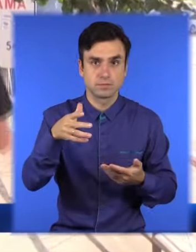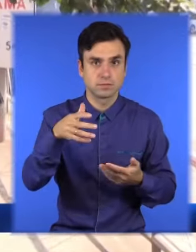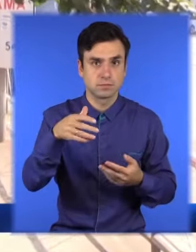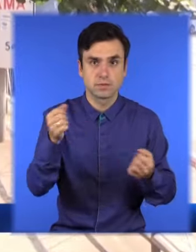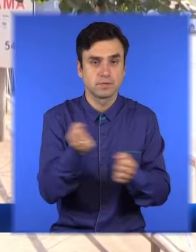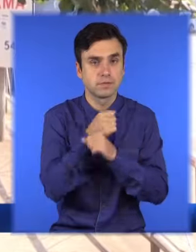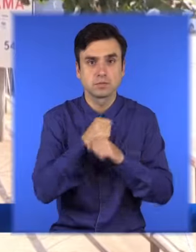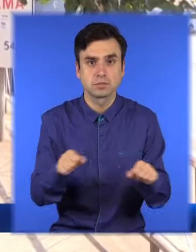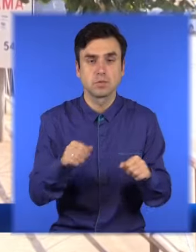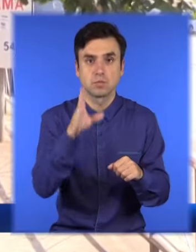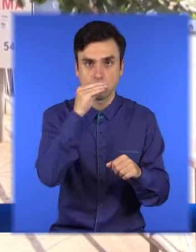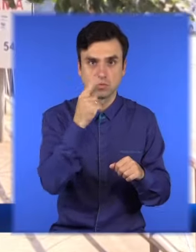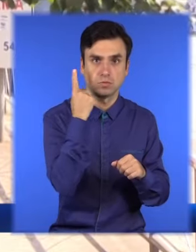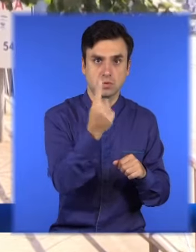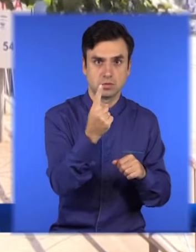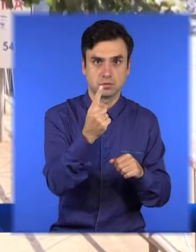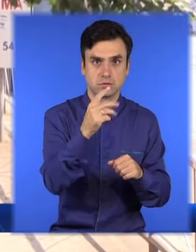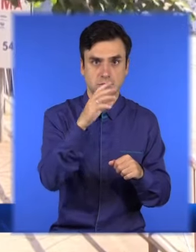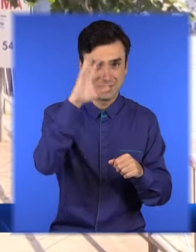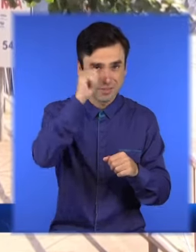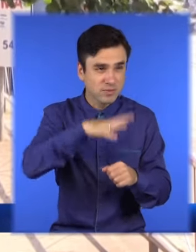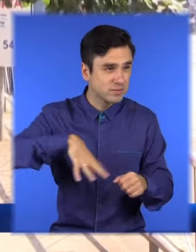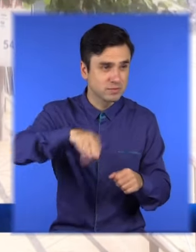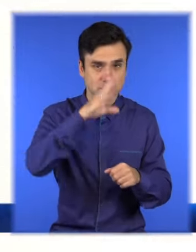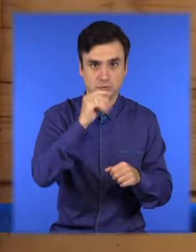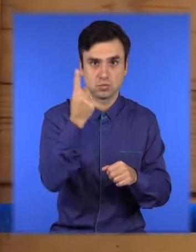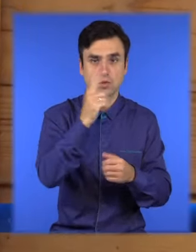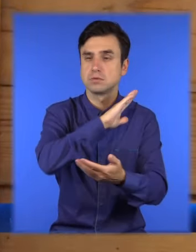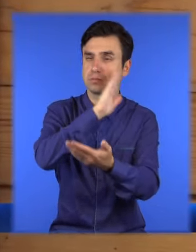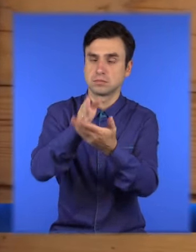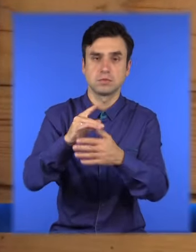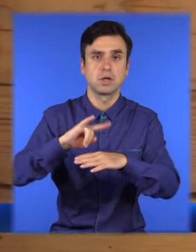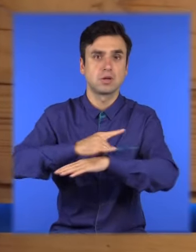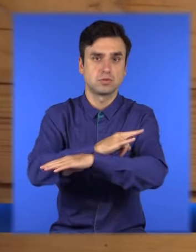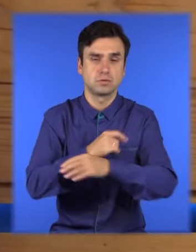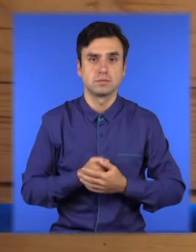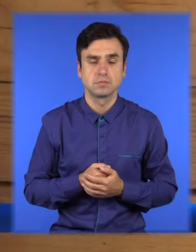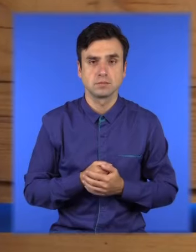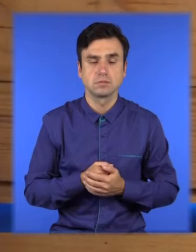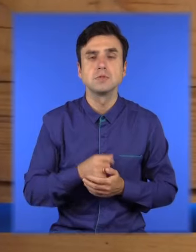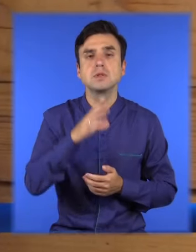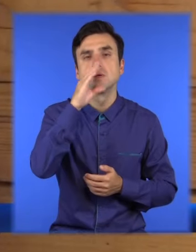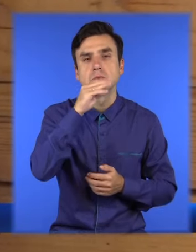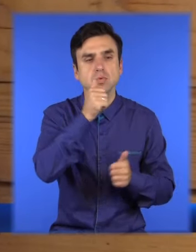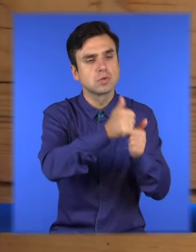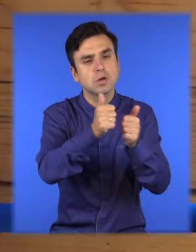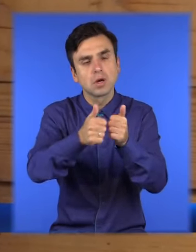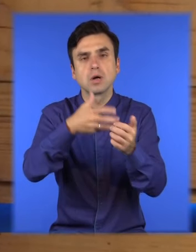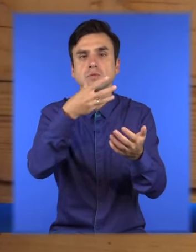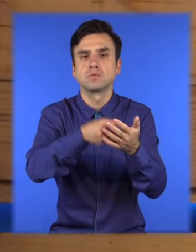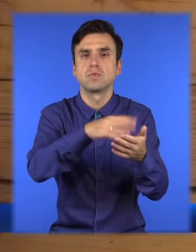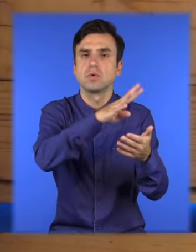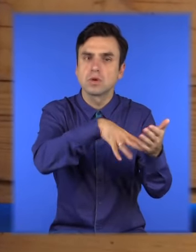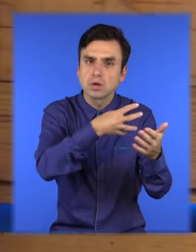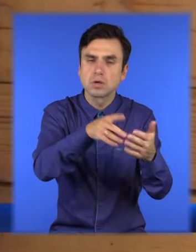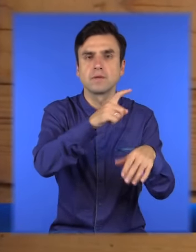безпреділ. Одна маршрутка на весь город. Їдеть на Карачуна. Ну, так у кожного є свій графік. Я ж не можу сказати за